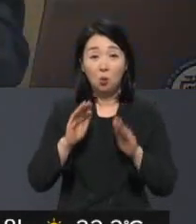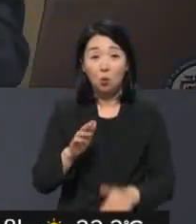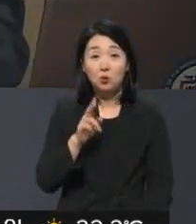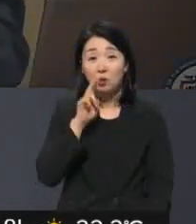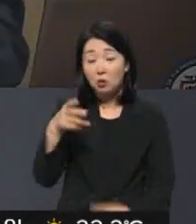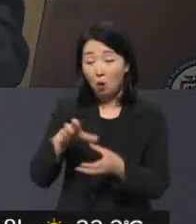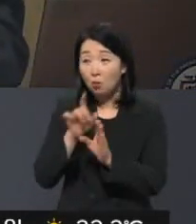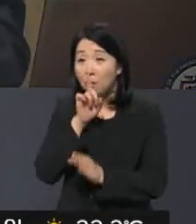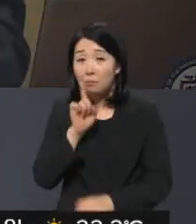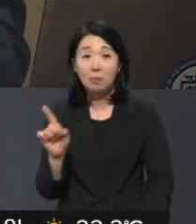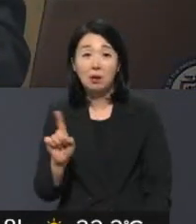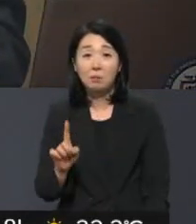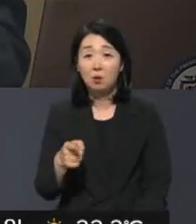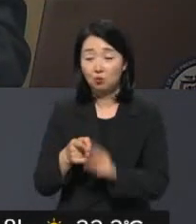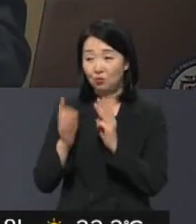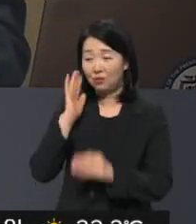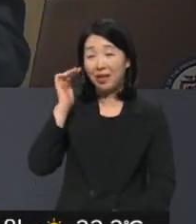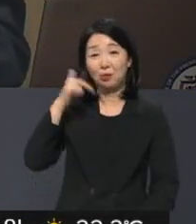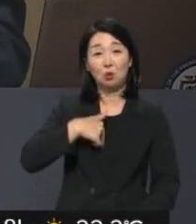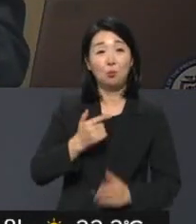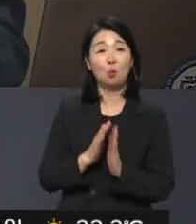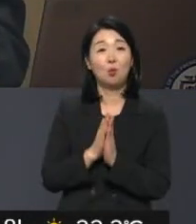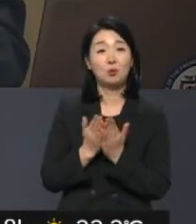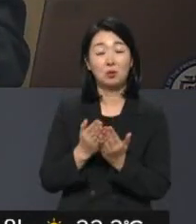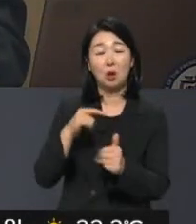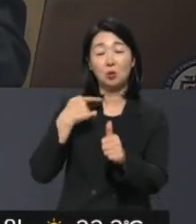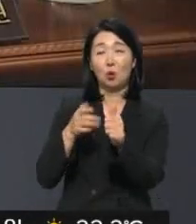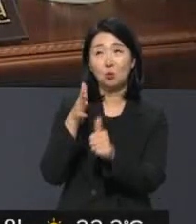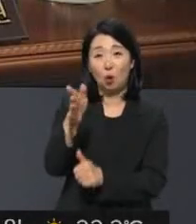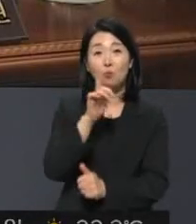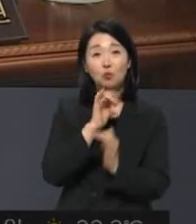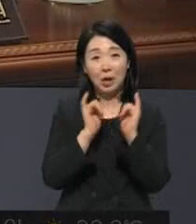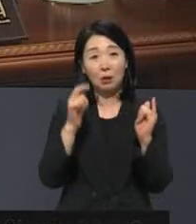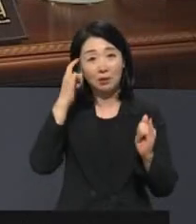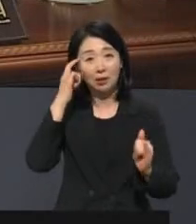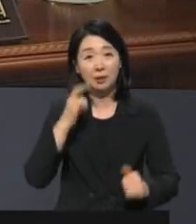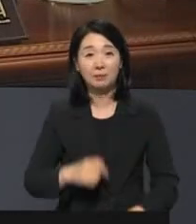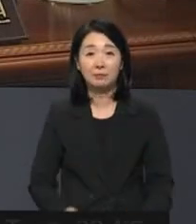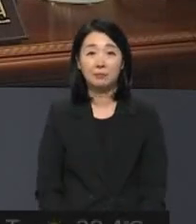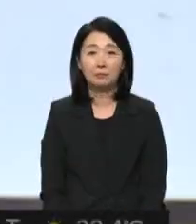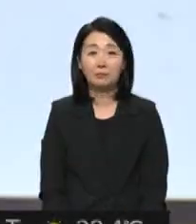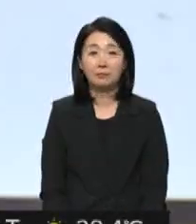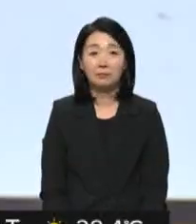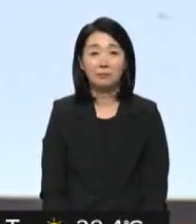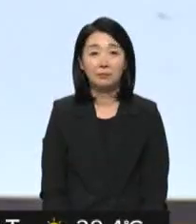나오는 말을 들어보니 윤 대통령 본인은 교육 전문가라고 생각하는 것 같습니다.